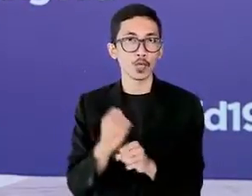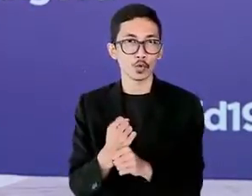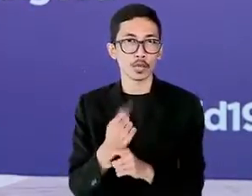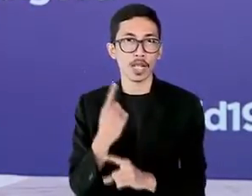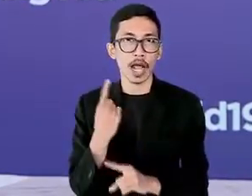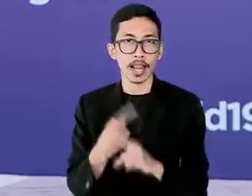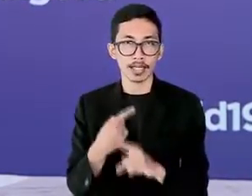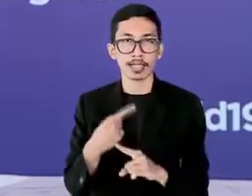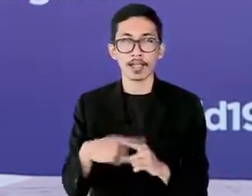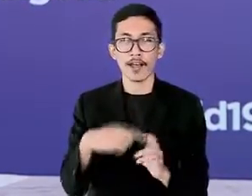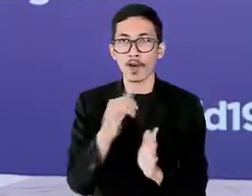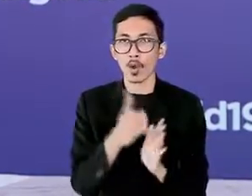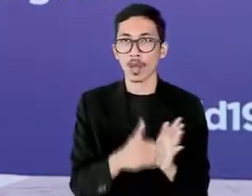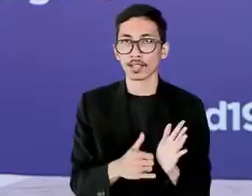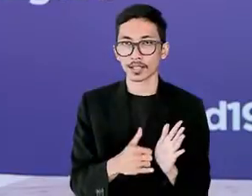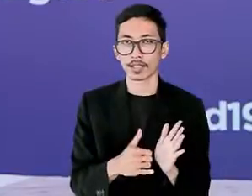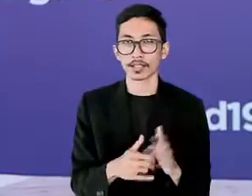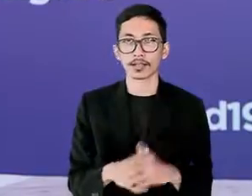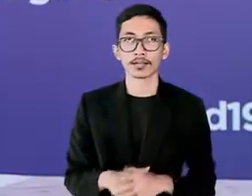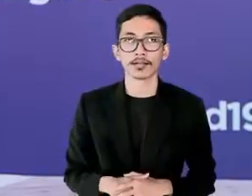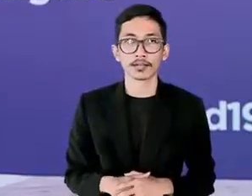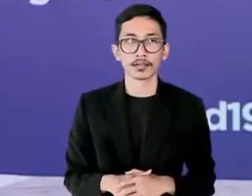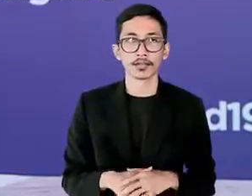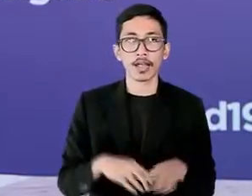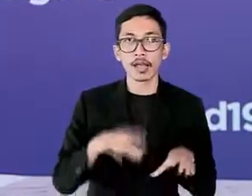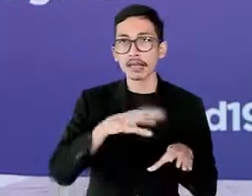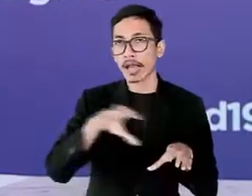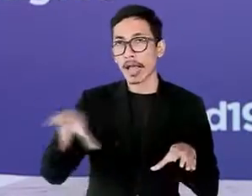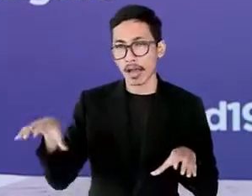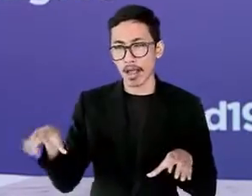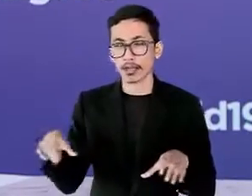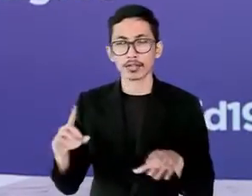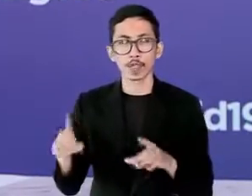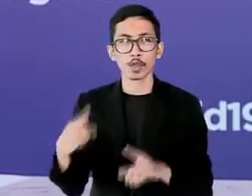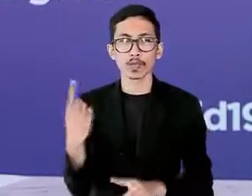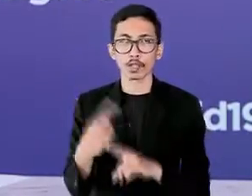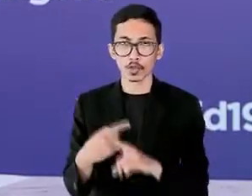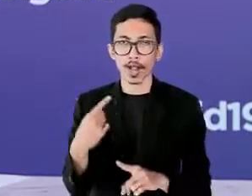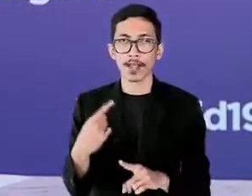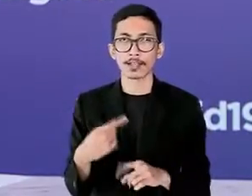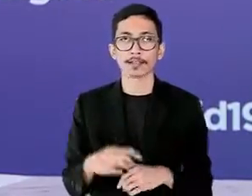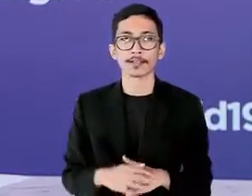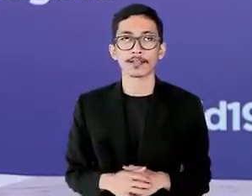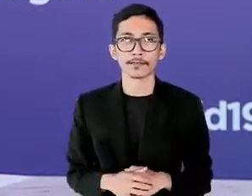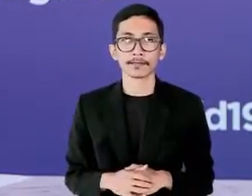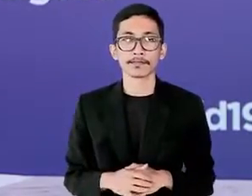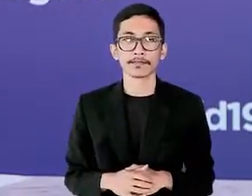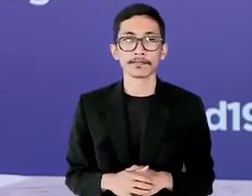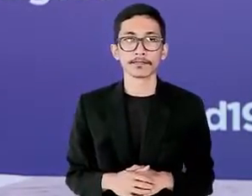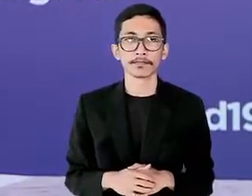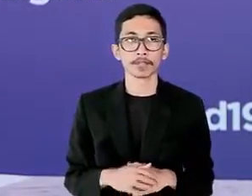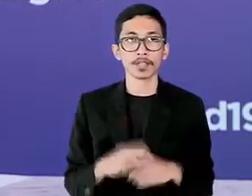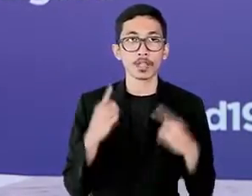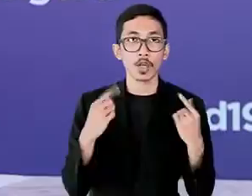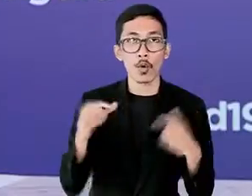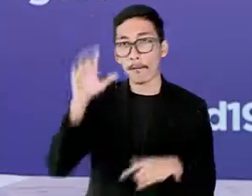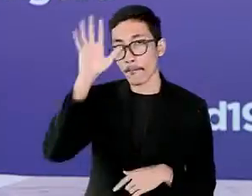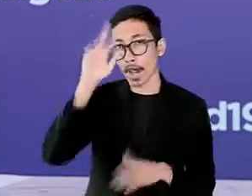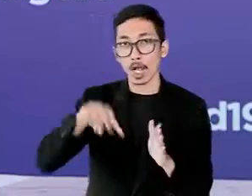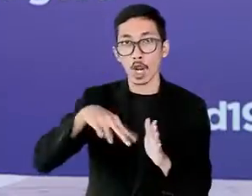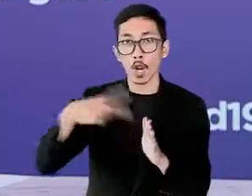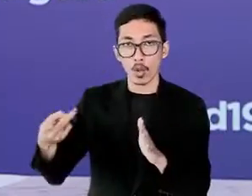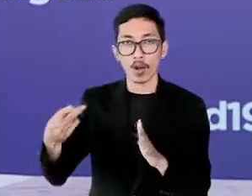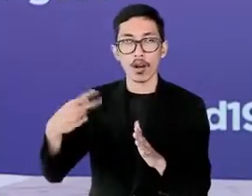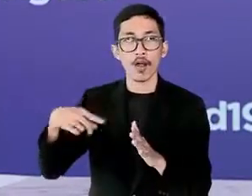evaluasi kondisi berdarah dilakukan perminggu pemberlakuan PP KM di luar jawa-bali juga